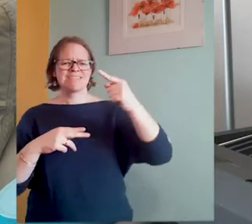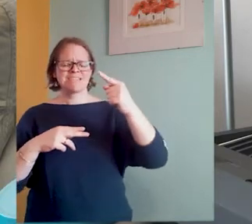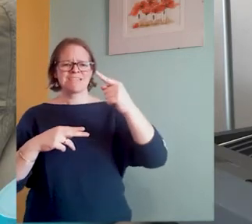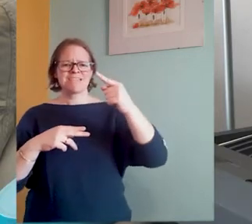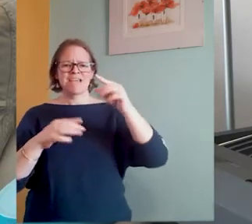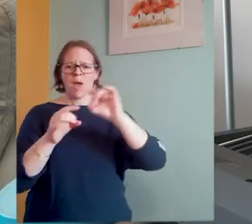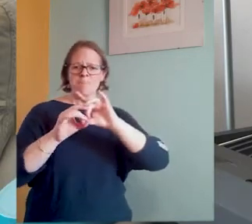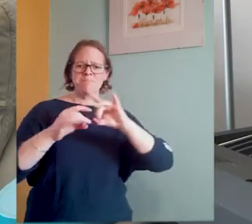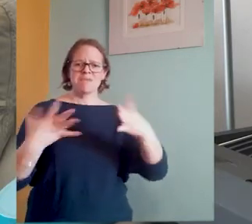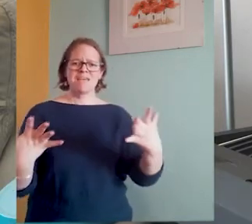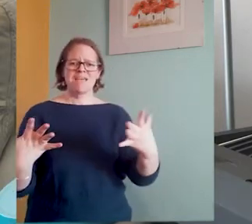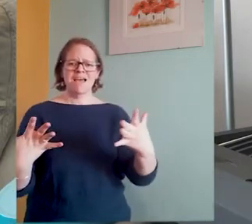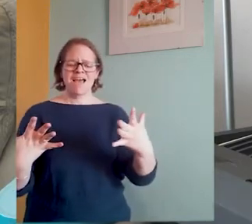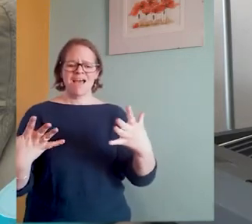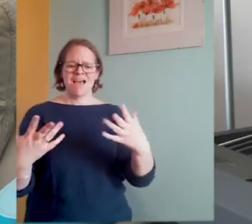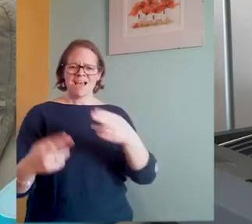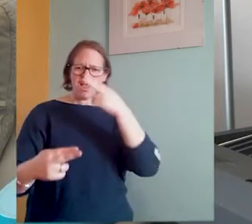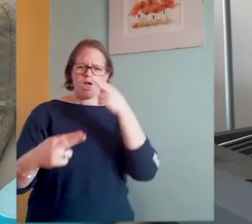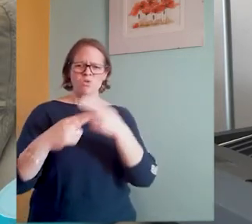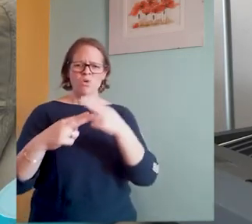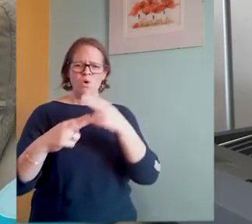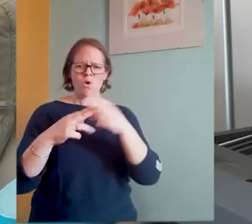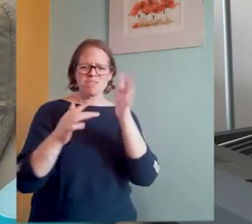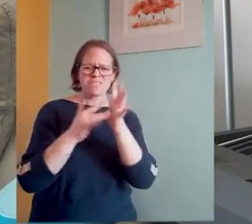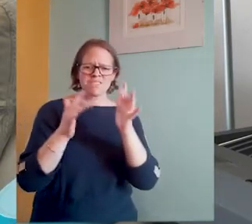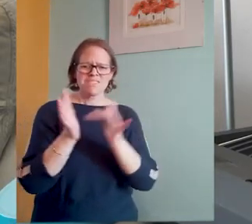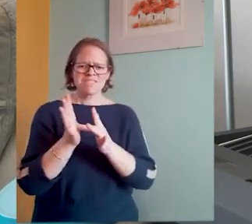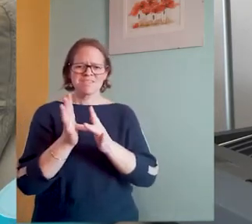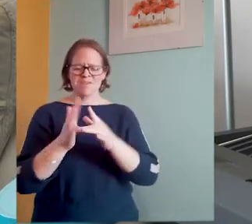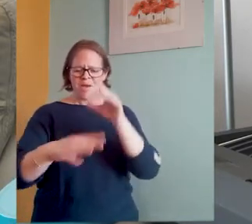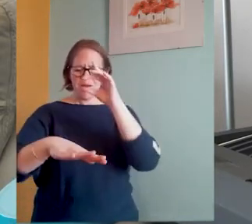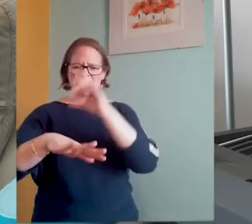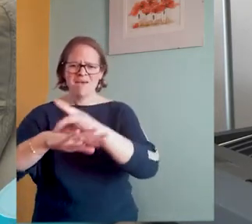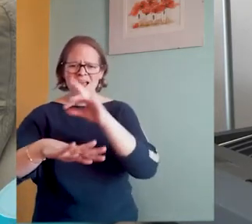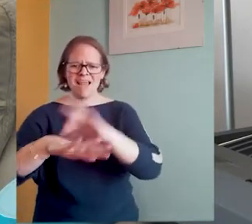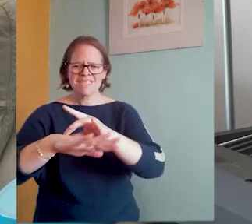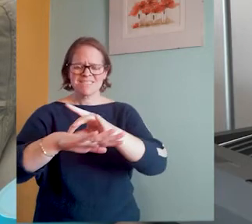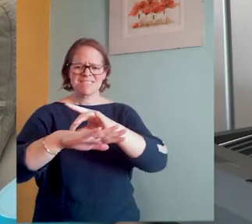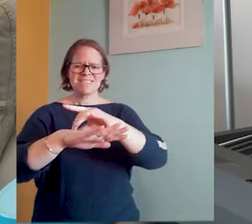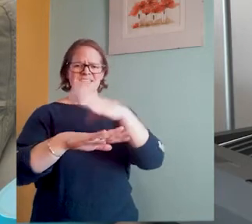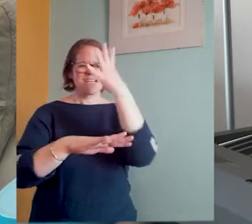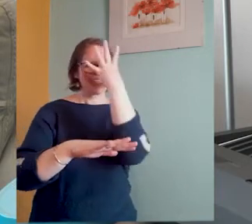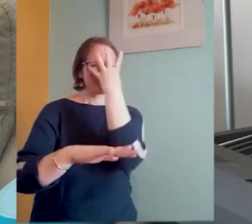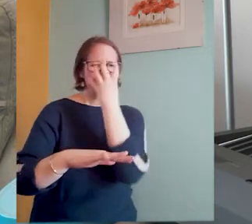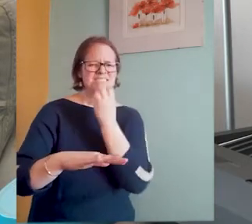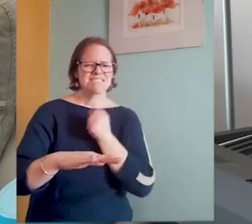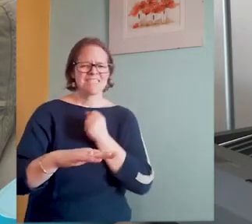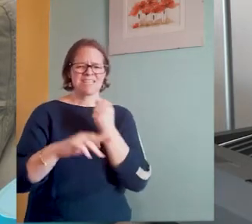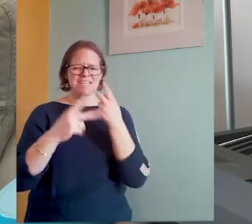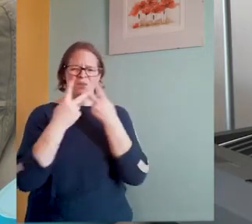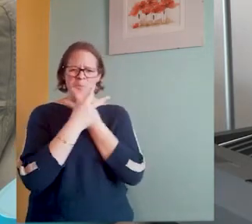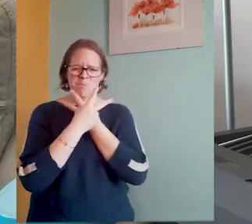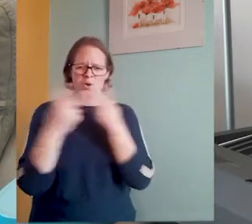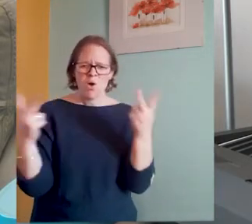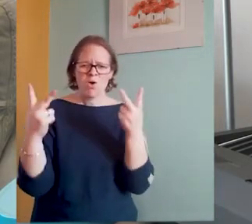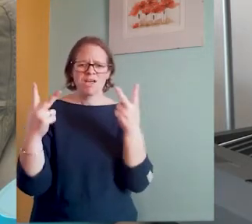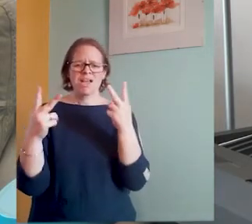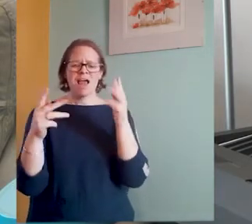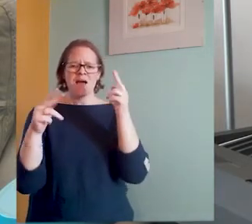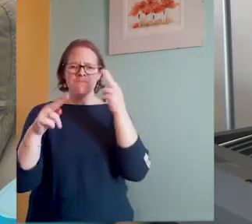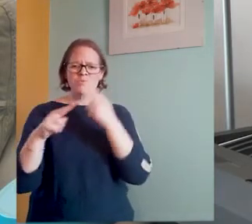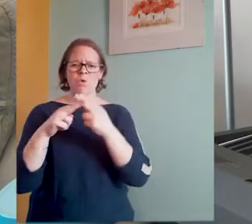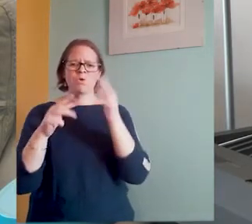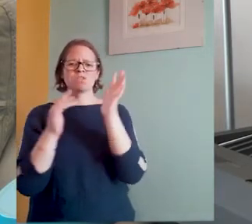Proclamez son nom sur la maladie. Proclamez son nom sur la tristesse. Proclamez son nom sur le